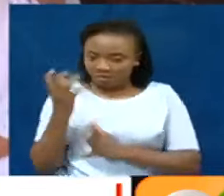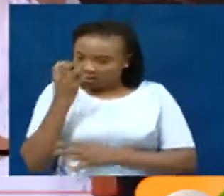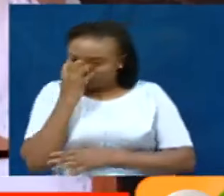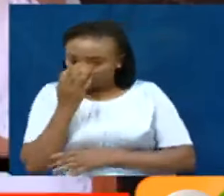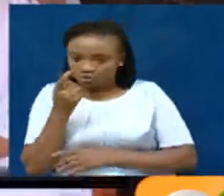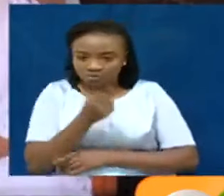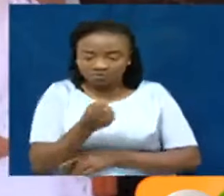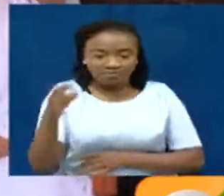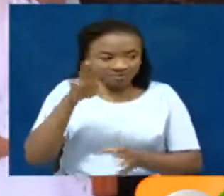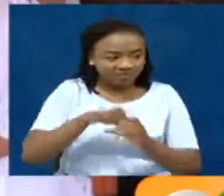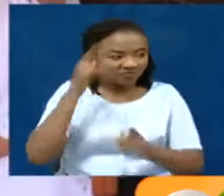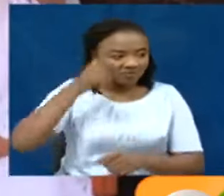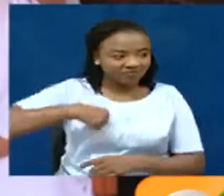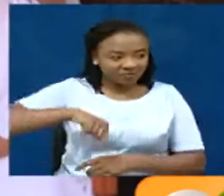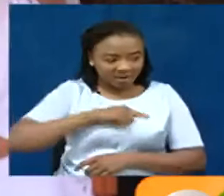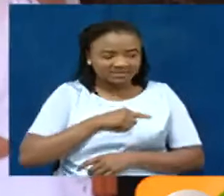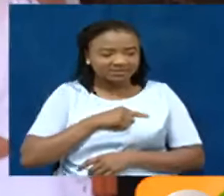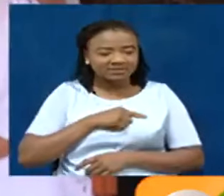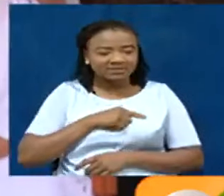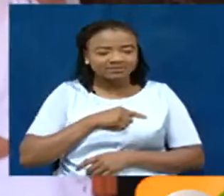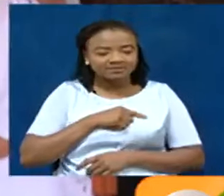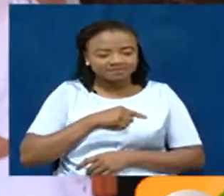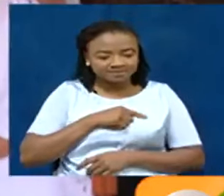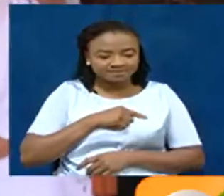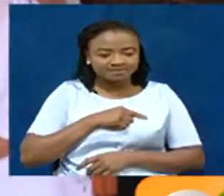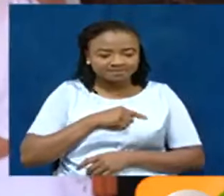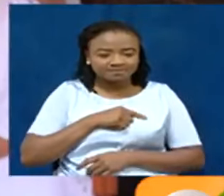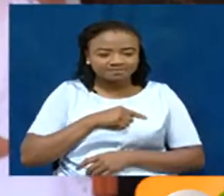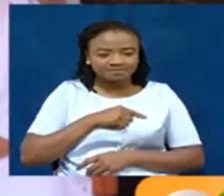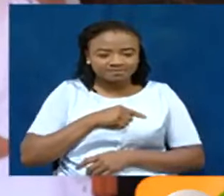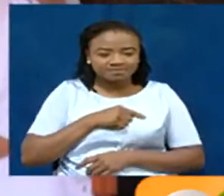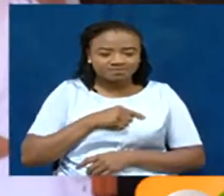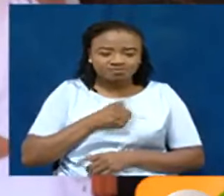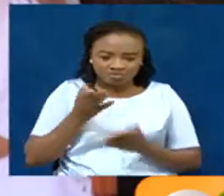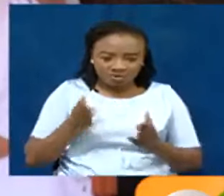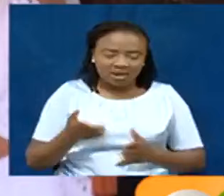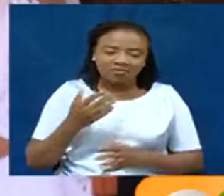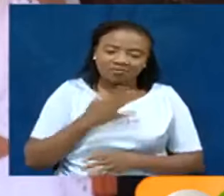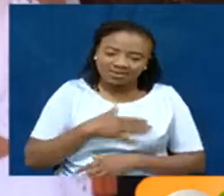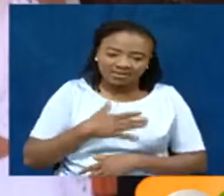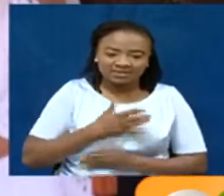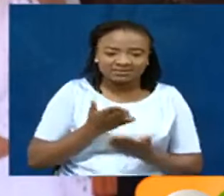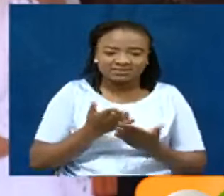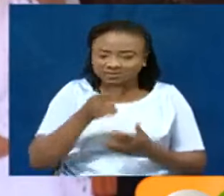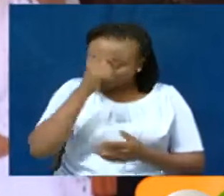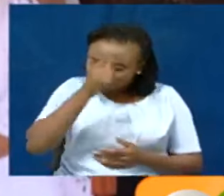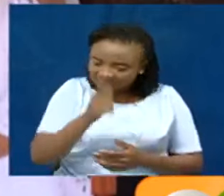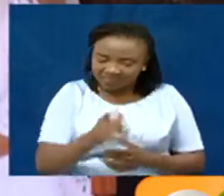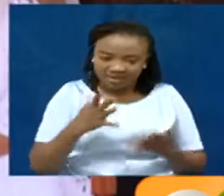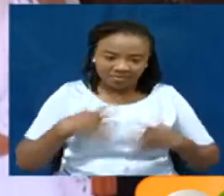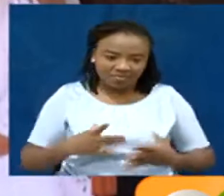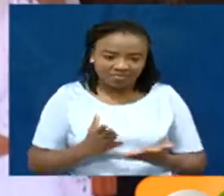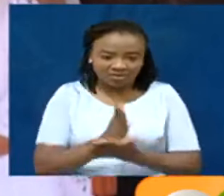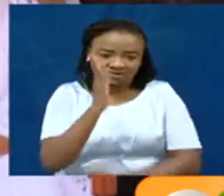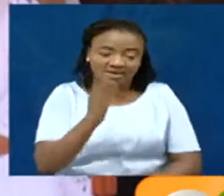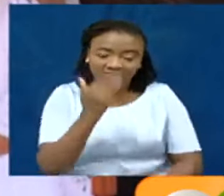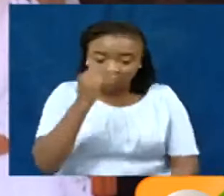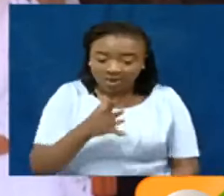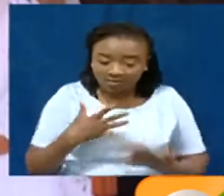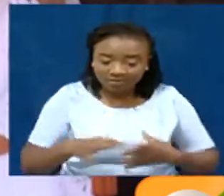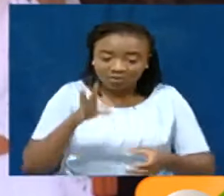zote. Tungeuliza uamuzi wa raia uheshimike. Kwa sababu raia wanapiga kura